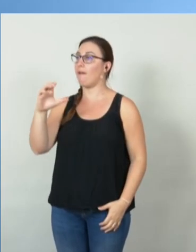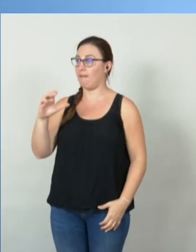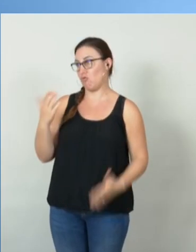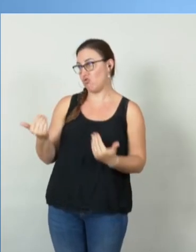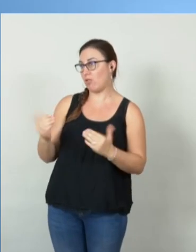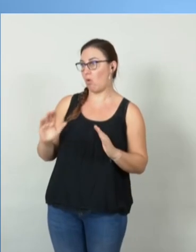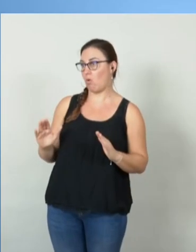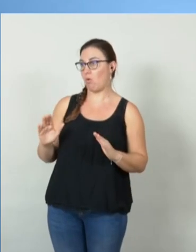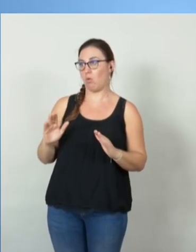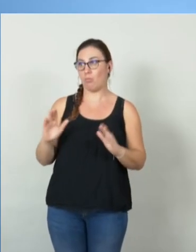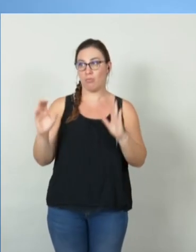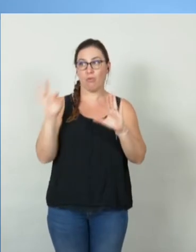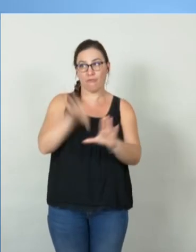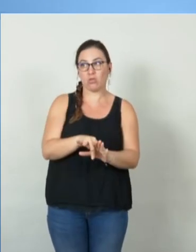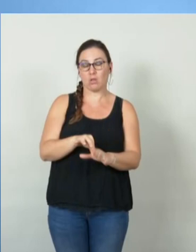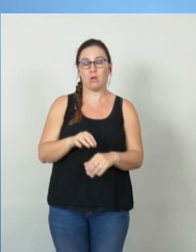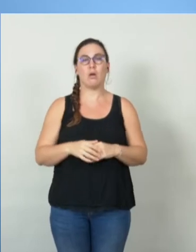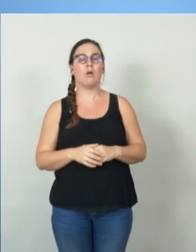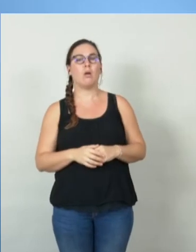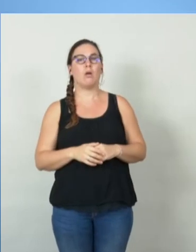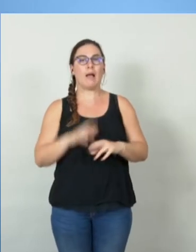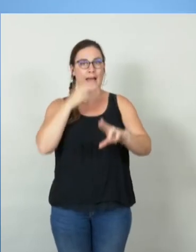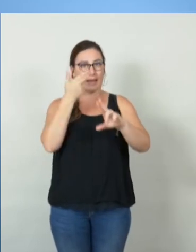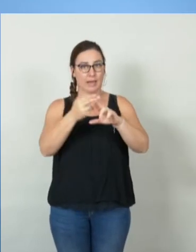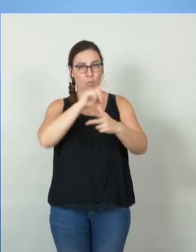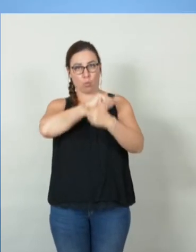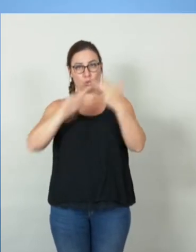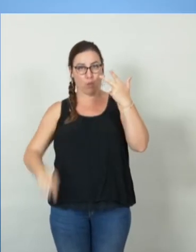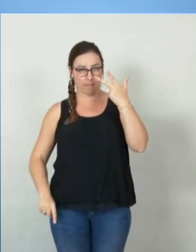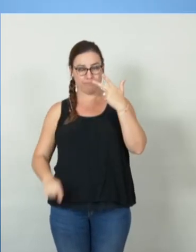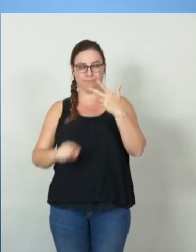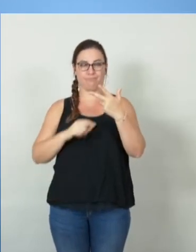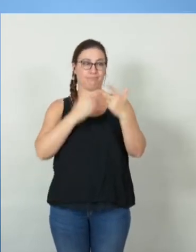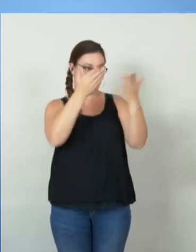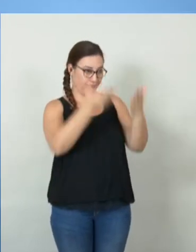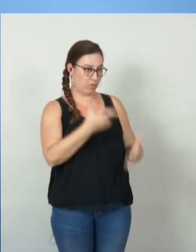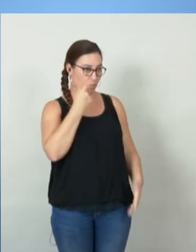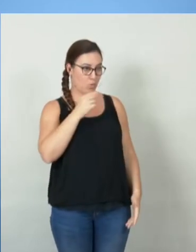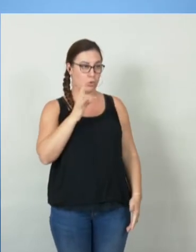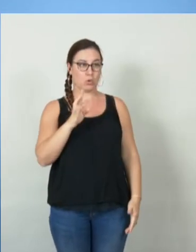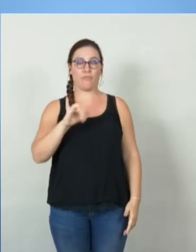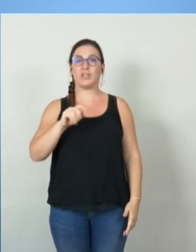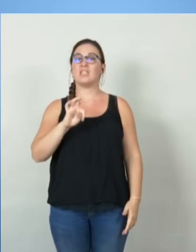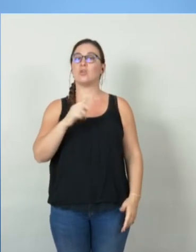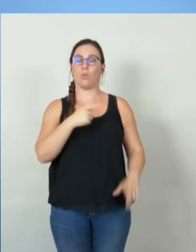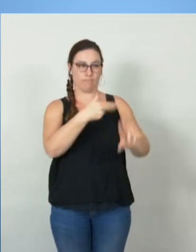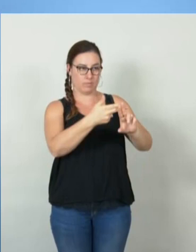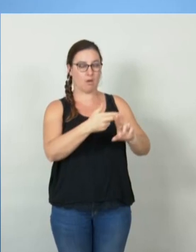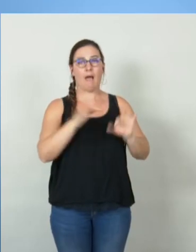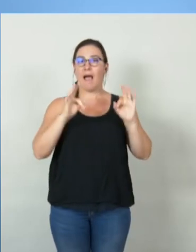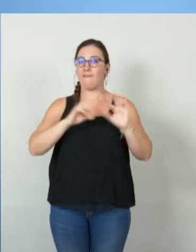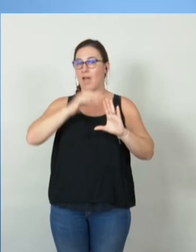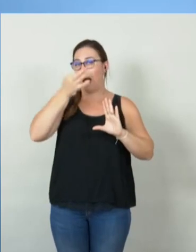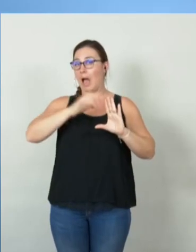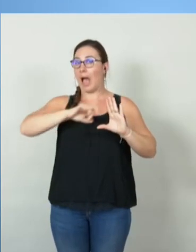cette délibération je voulais répondre sur trois sujets à Monsieur fristo d'abord sur les ratios alors ça moi je trouve vraiment vous